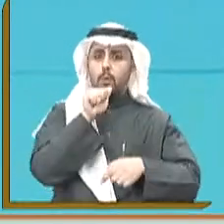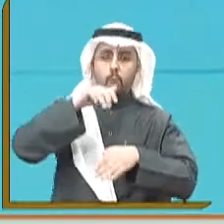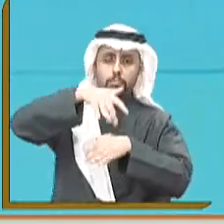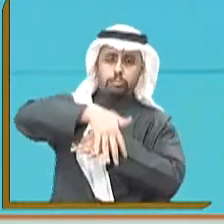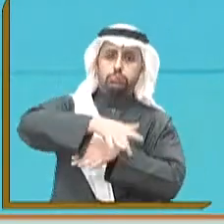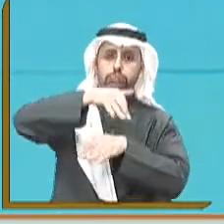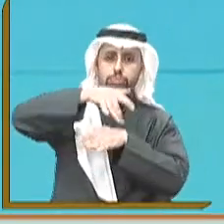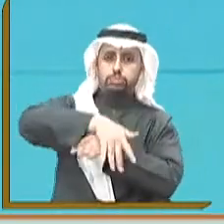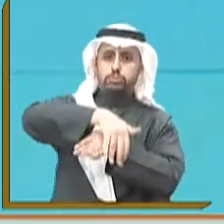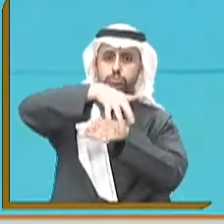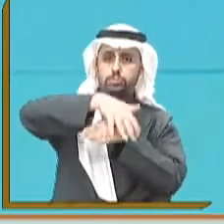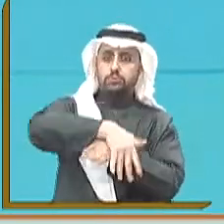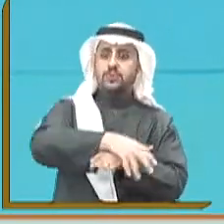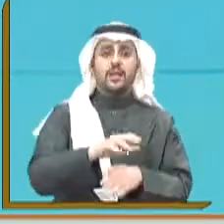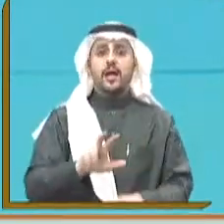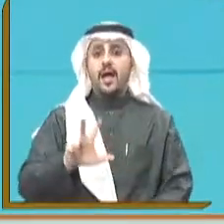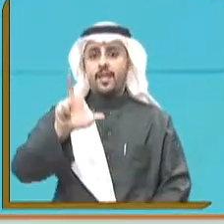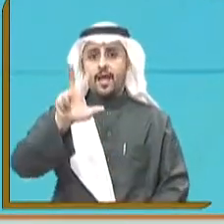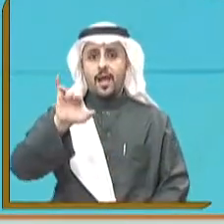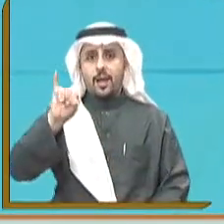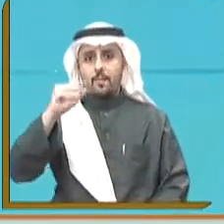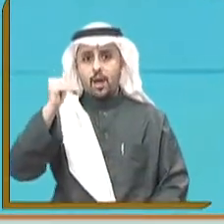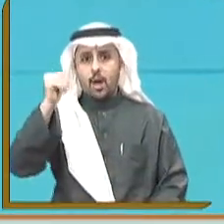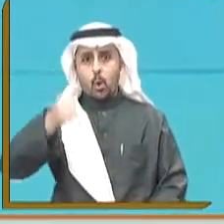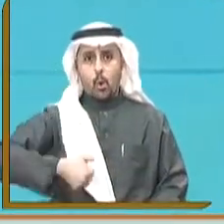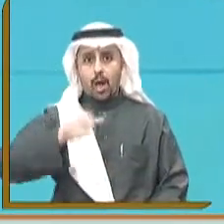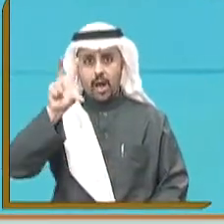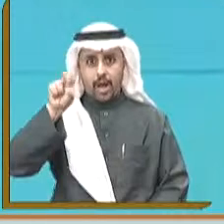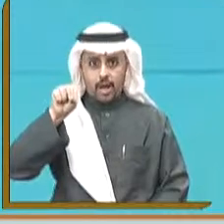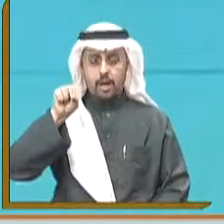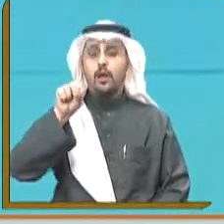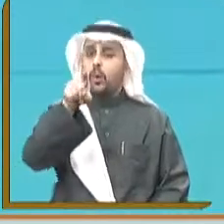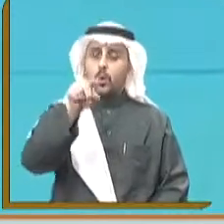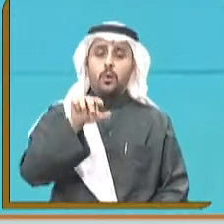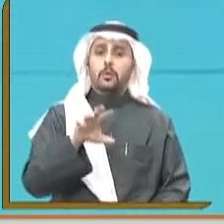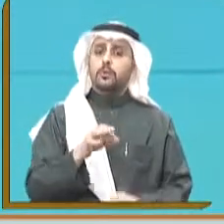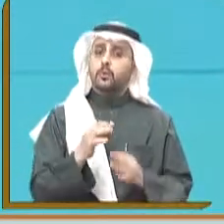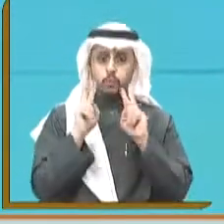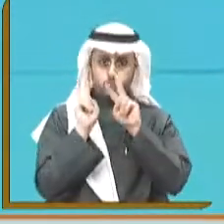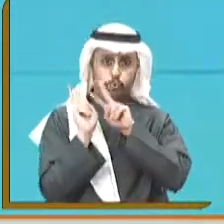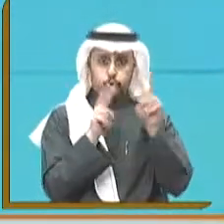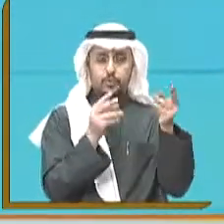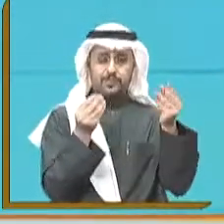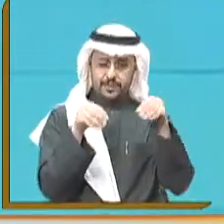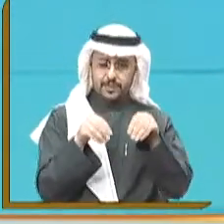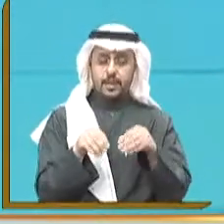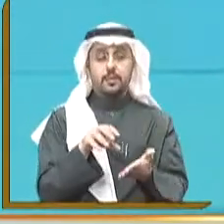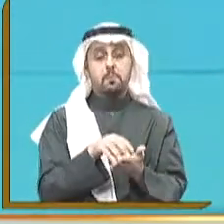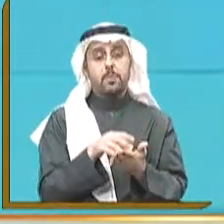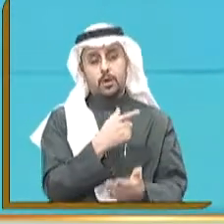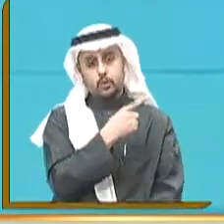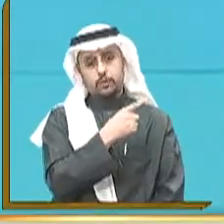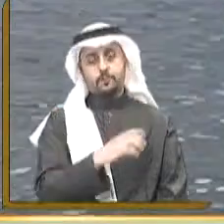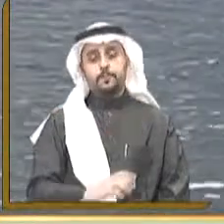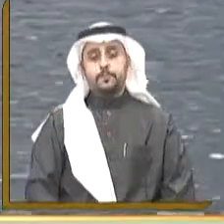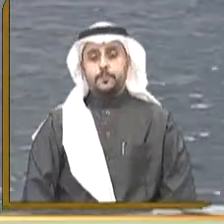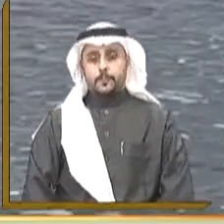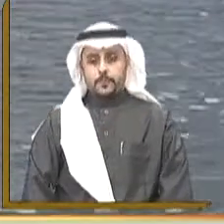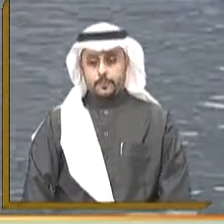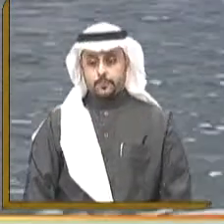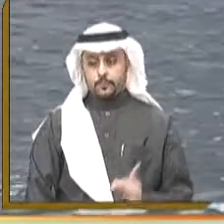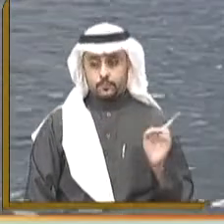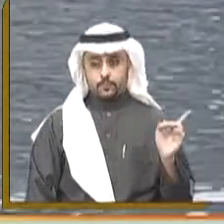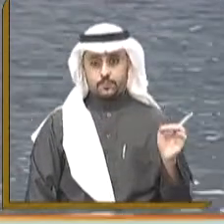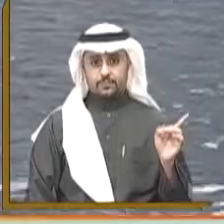السياحة الشتوية للاستمتاع وكذلك قضاء أجمل الأوقات. المزيد بالتقرير التالي.